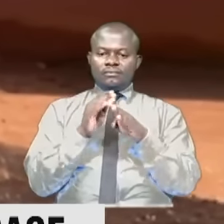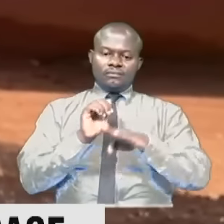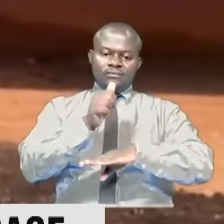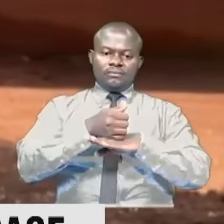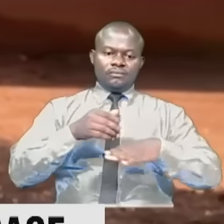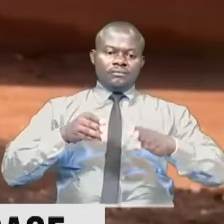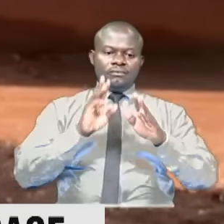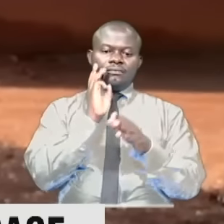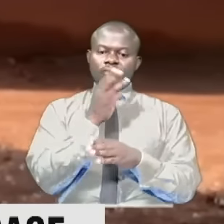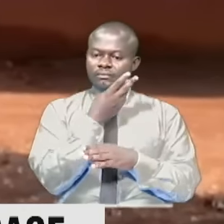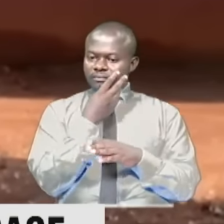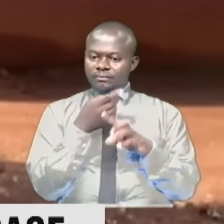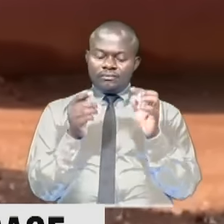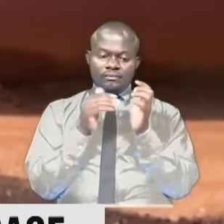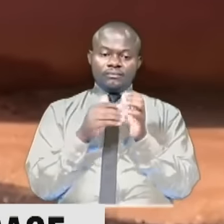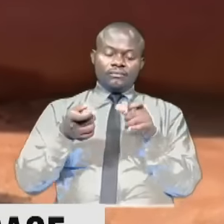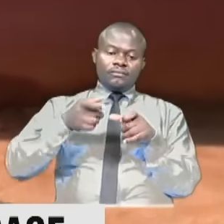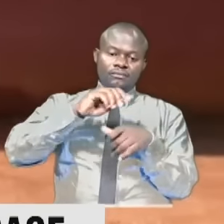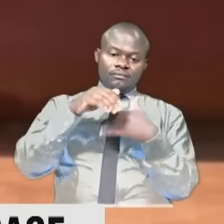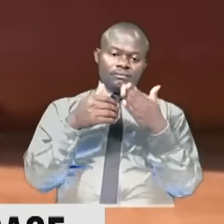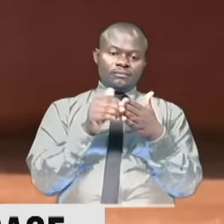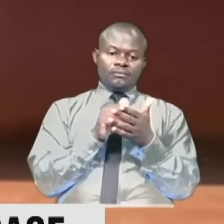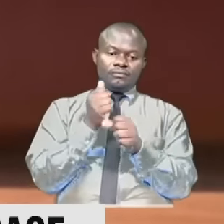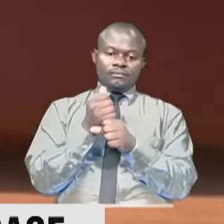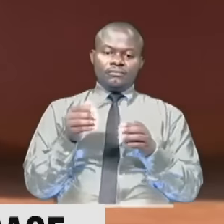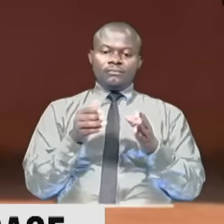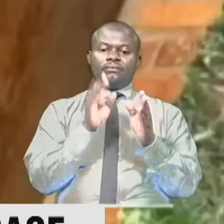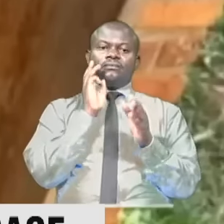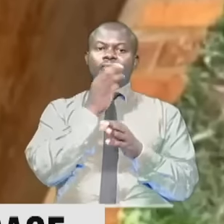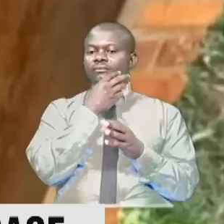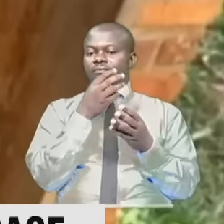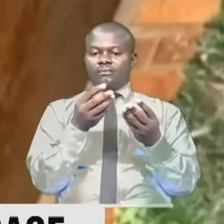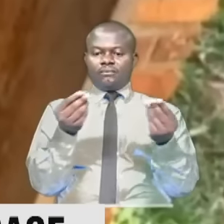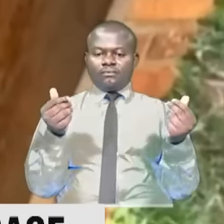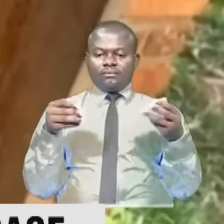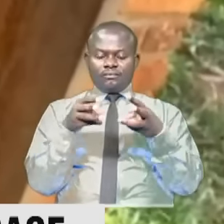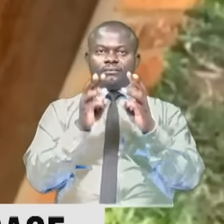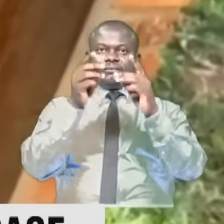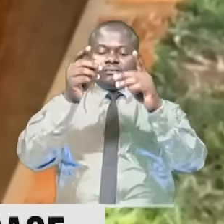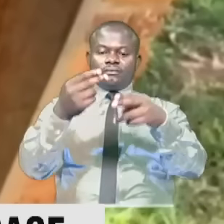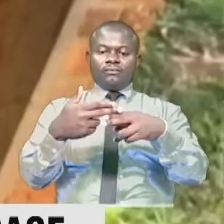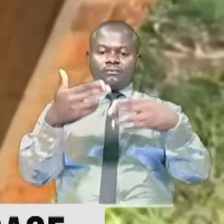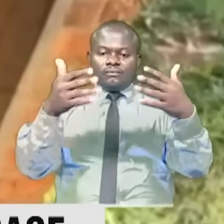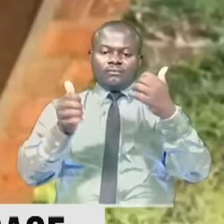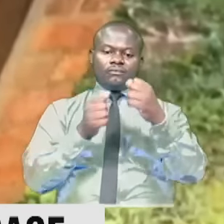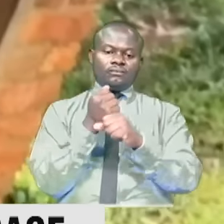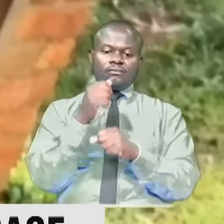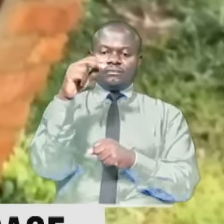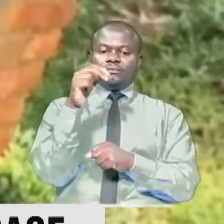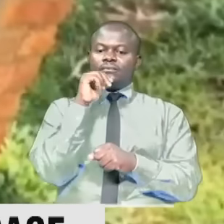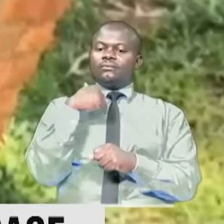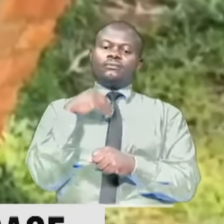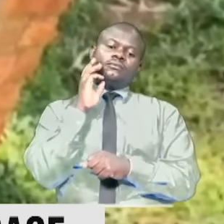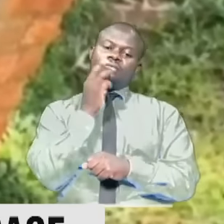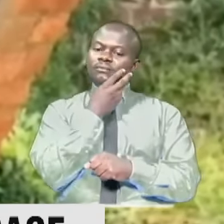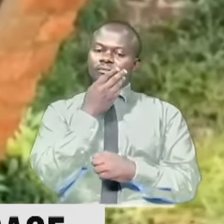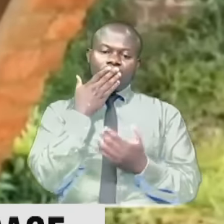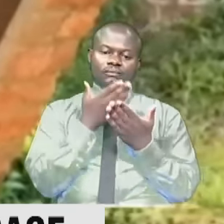inzira z'amazi ndetse bakongera no gukora imiyoboro y'amazi yangijwe ku buryo bagiye kumara hafi imyaka 2 badafite amazi meza